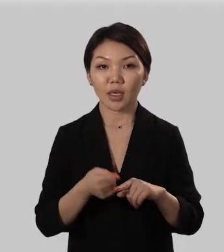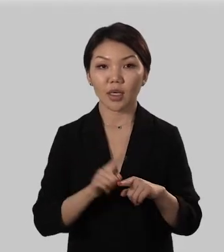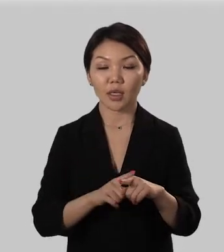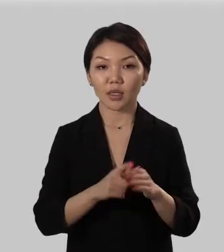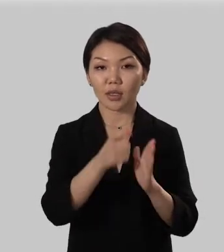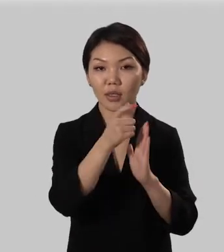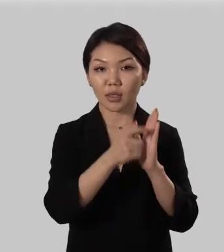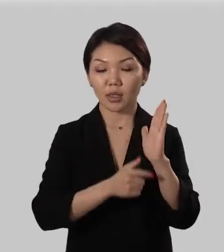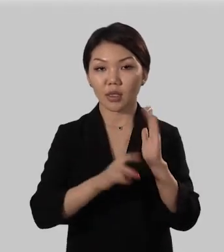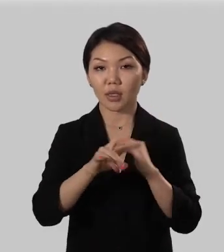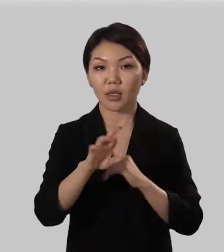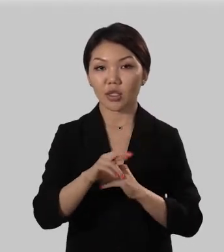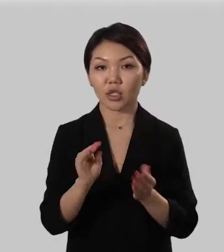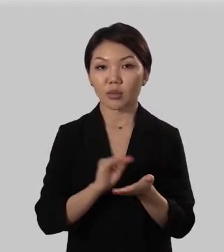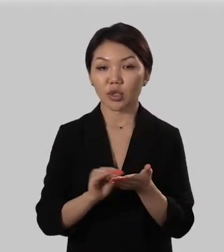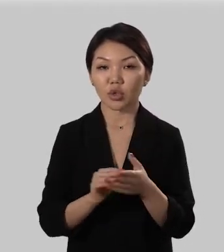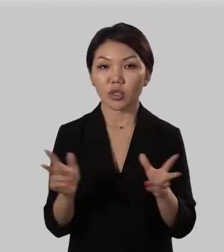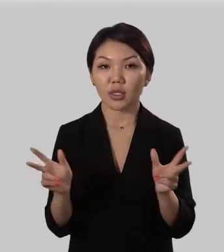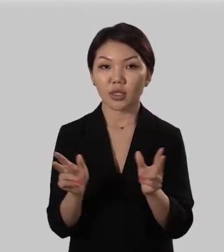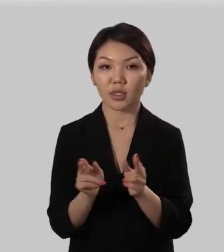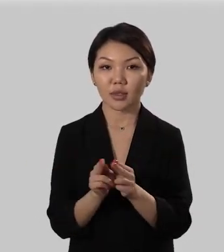на речи пишутся слита